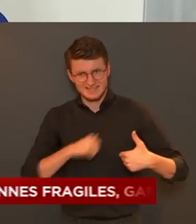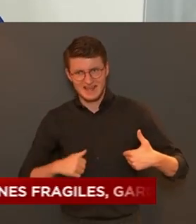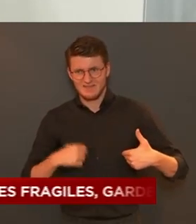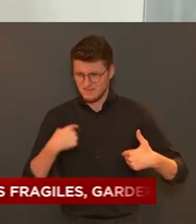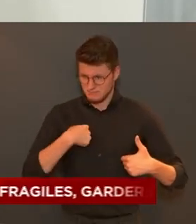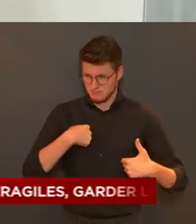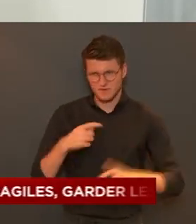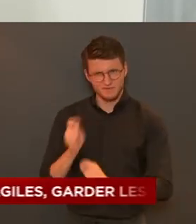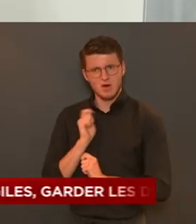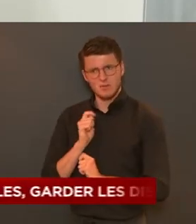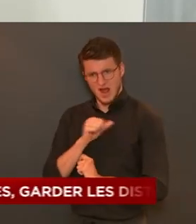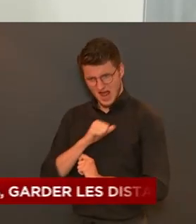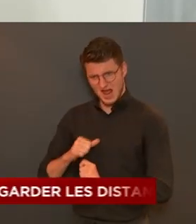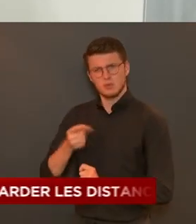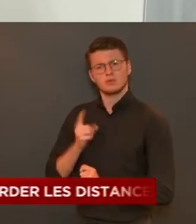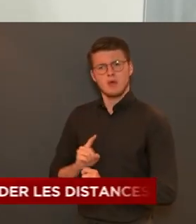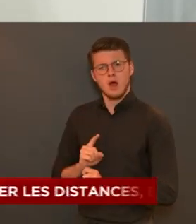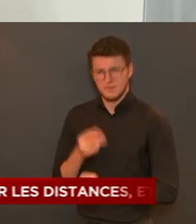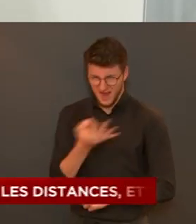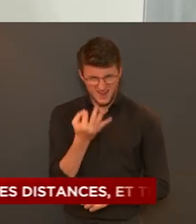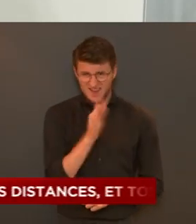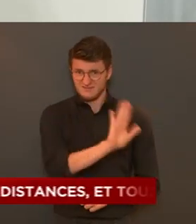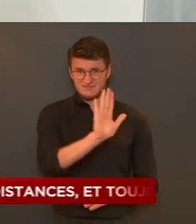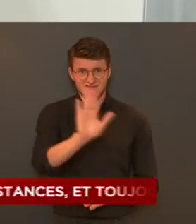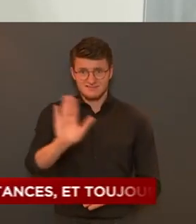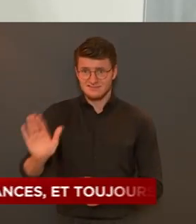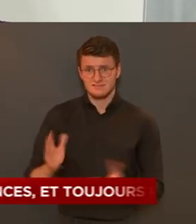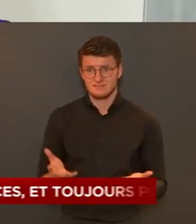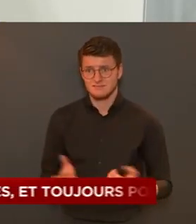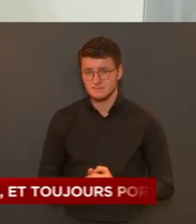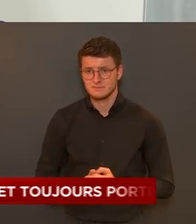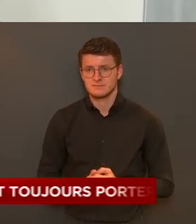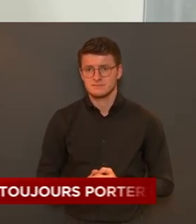sentir responsables individuellement. Ça, c'est très important. Mais